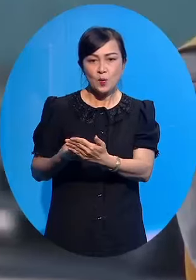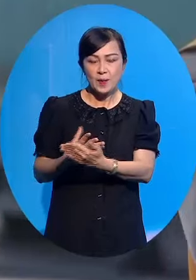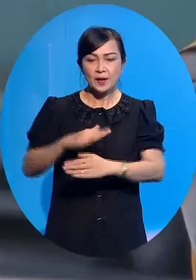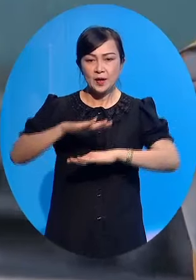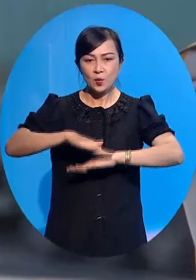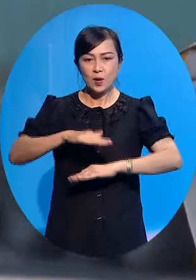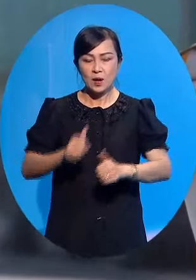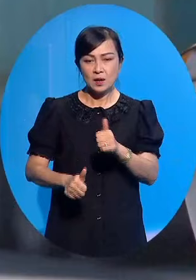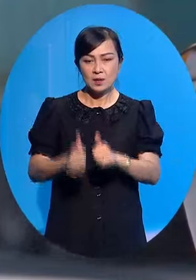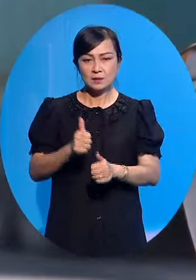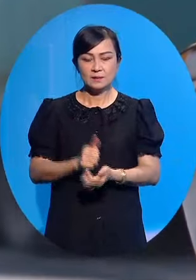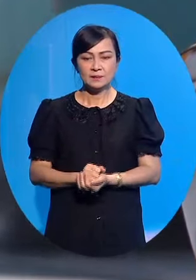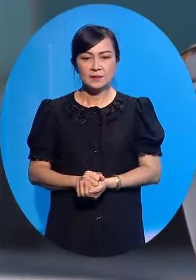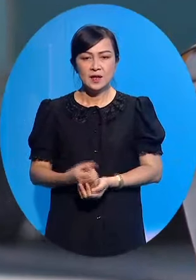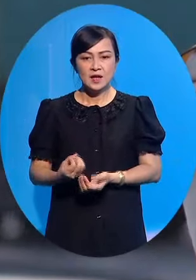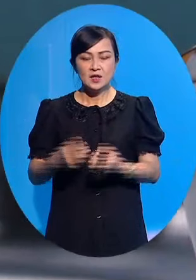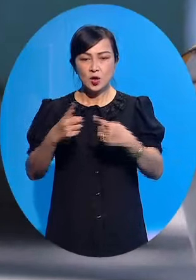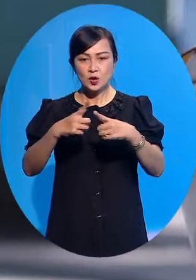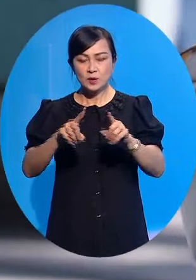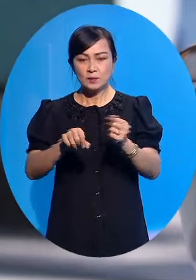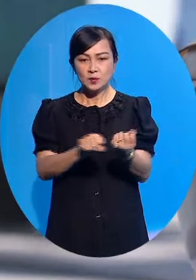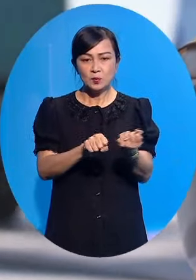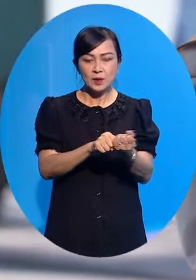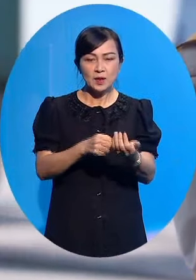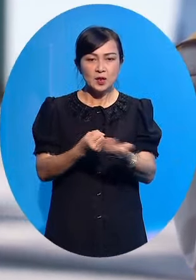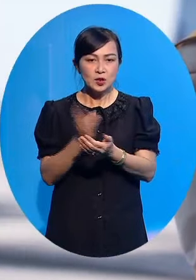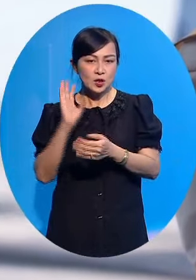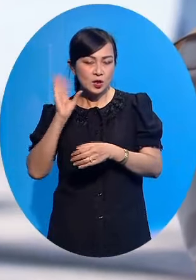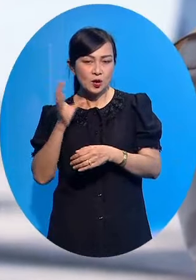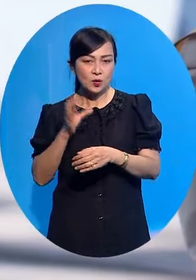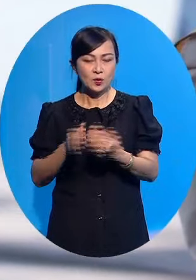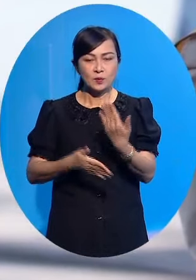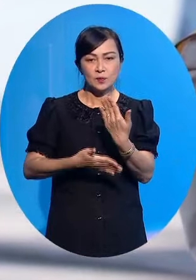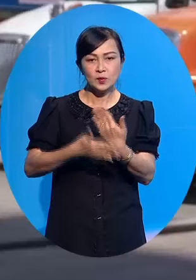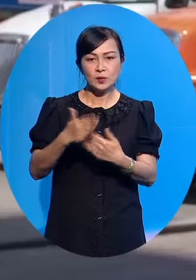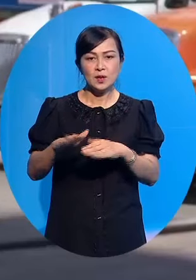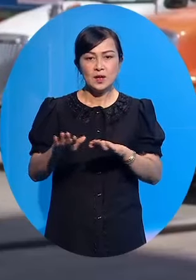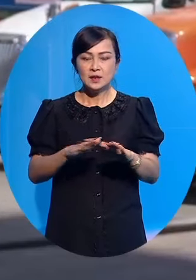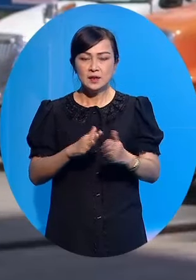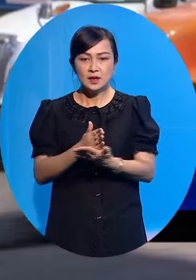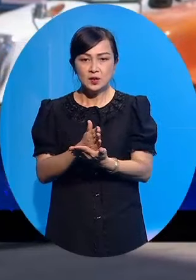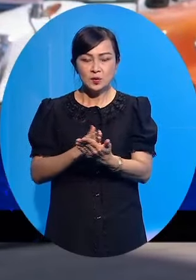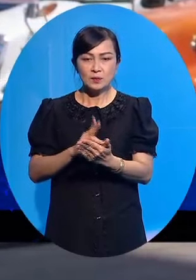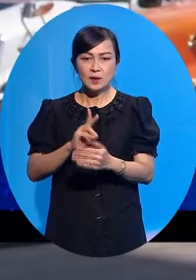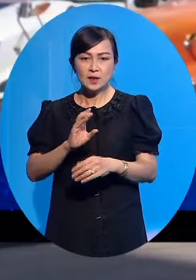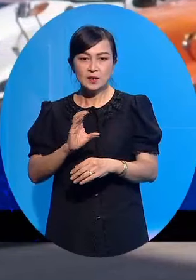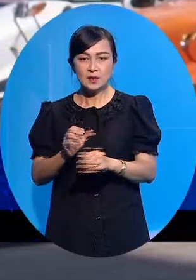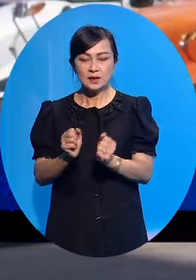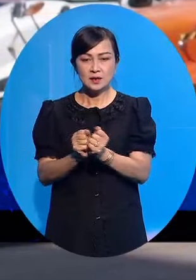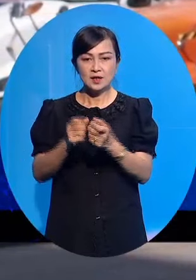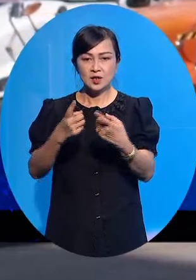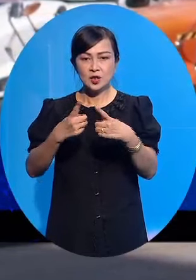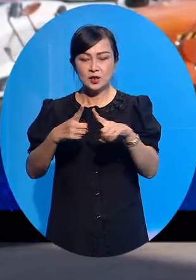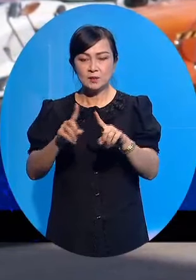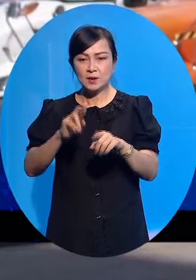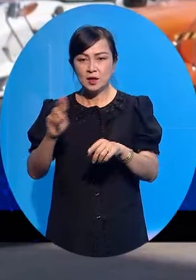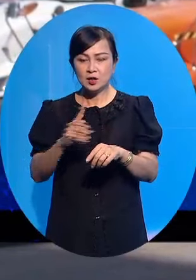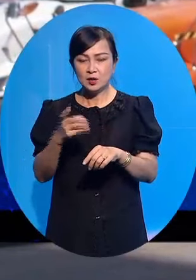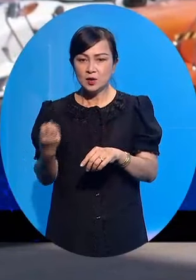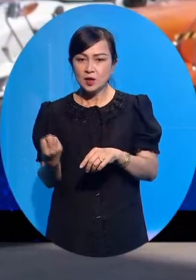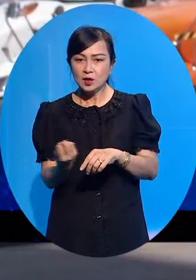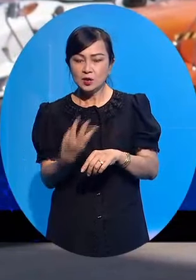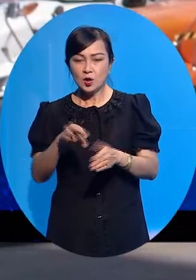hơn. Cũng theo một số doanh nghiệp, để thúc đẩy xuất khẩu cần tạo thuận lợi trong việc thực hiện các thủ tục hành chính đối với doanh nghiệp bằng việc ứng dụng số